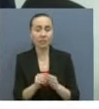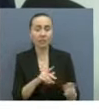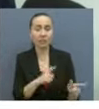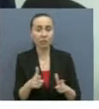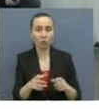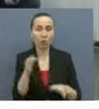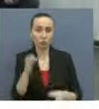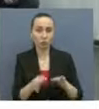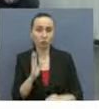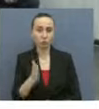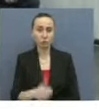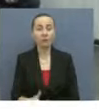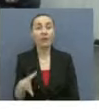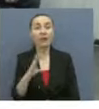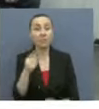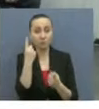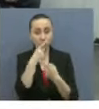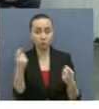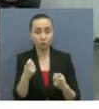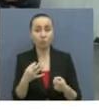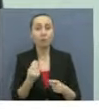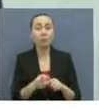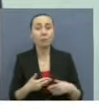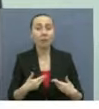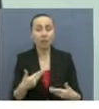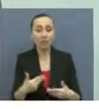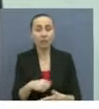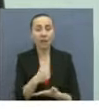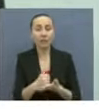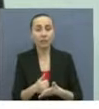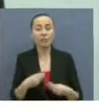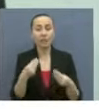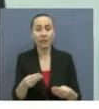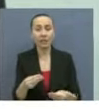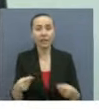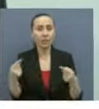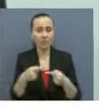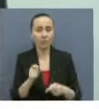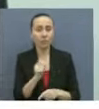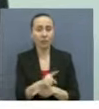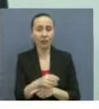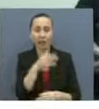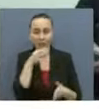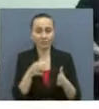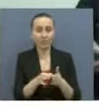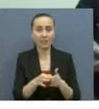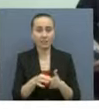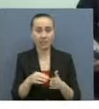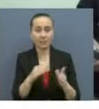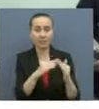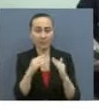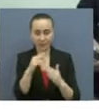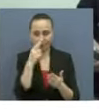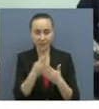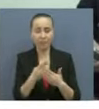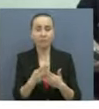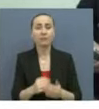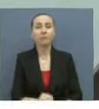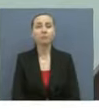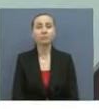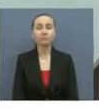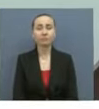суду. По всем озвученным нареканиям и предложениям акимам даны конкретные поручения ответственным ведомствам. Мадина Смогулова, Василий Вережников,